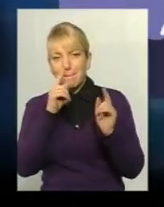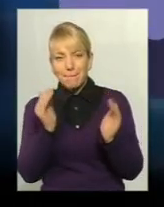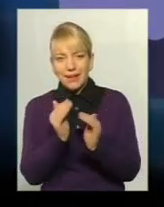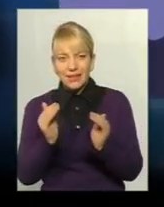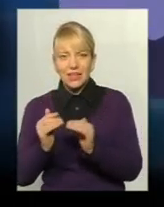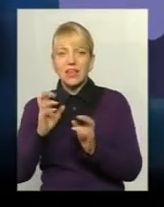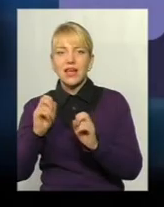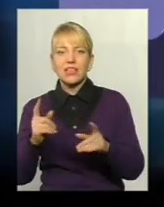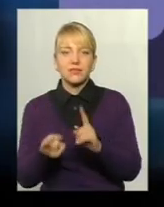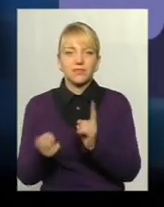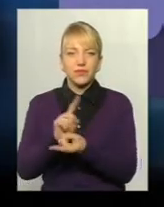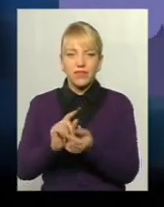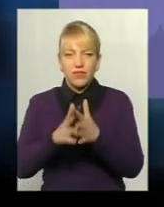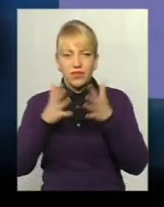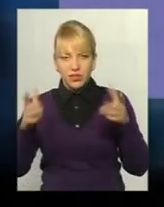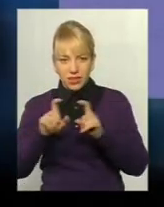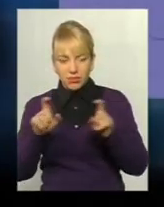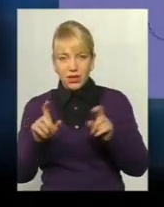Розвинули рибальство.